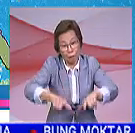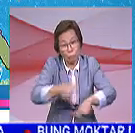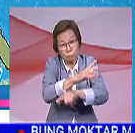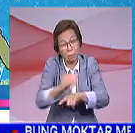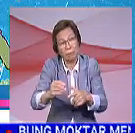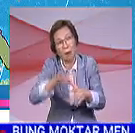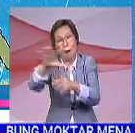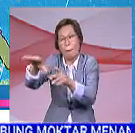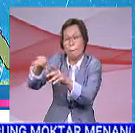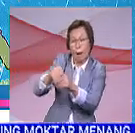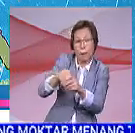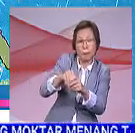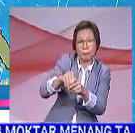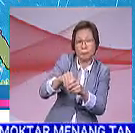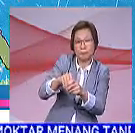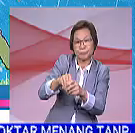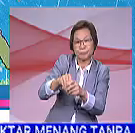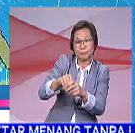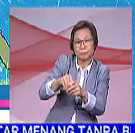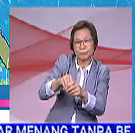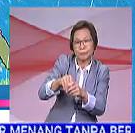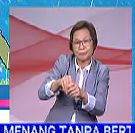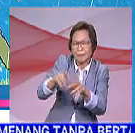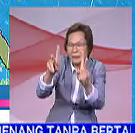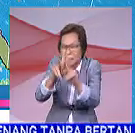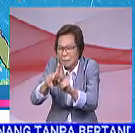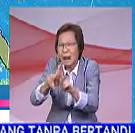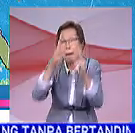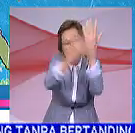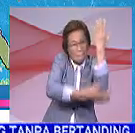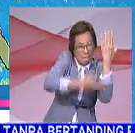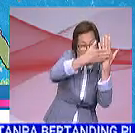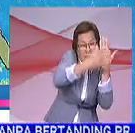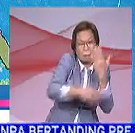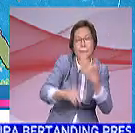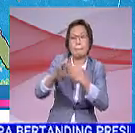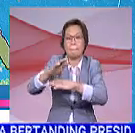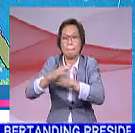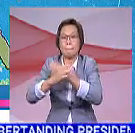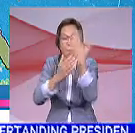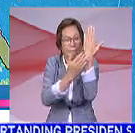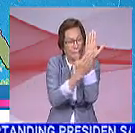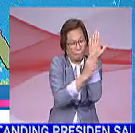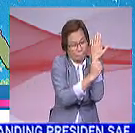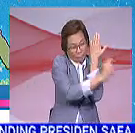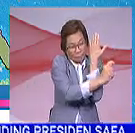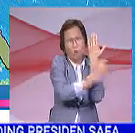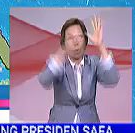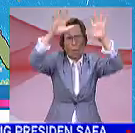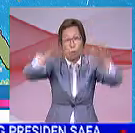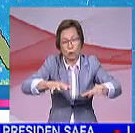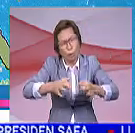dan ianya melibatkan di bahagian pedalaman semenanjung Malaysia dan juga di bahagian pantai timur, yang mana hujan ini kita jangkakan